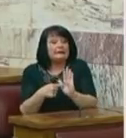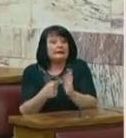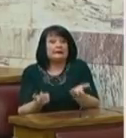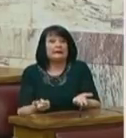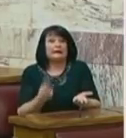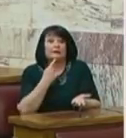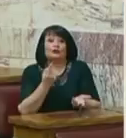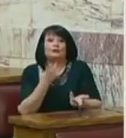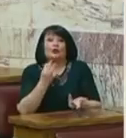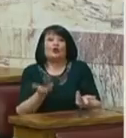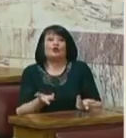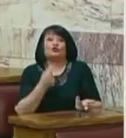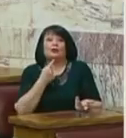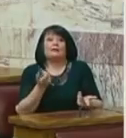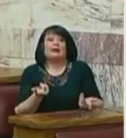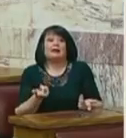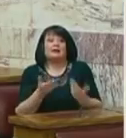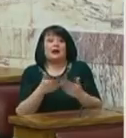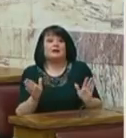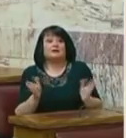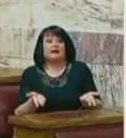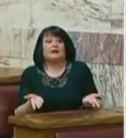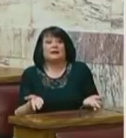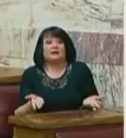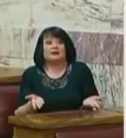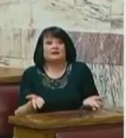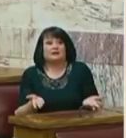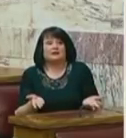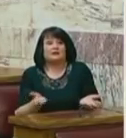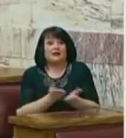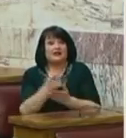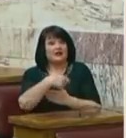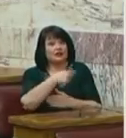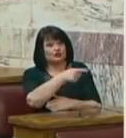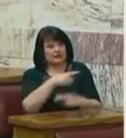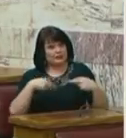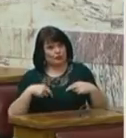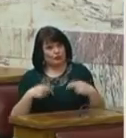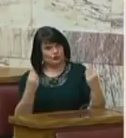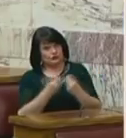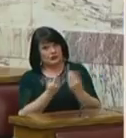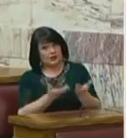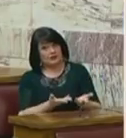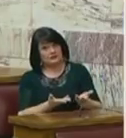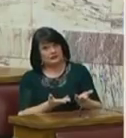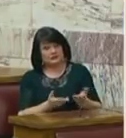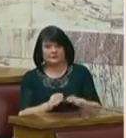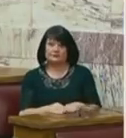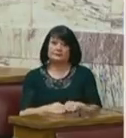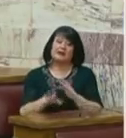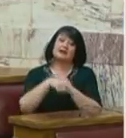ανακοίνωση? Έτσι σέβεται την εξαρτησία της δικαιοσύνης? Και δεν ξέρει μήπως ότι ο κύριος